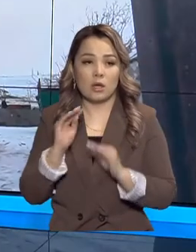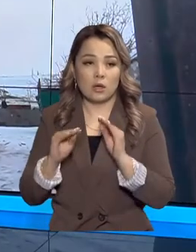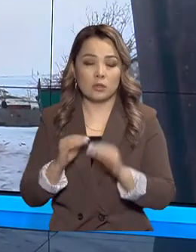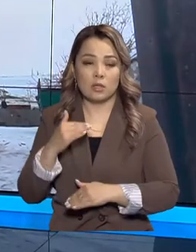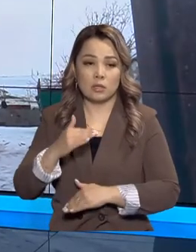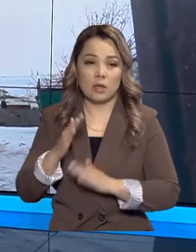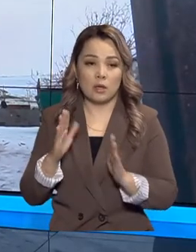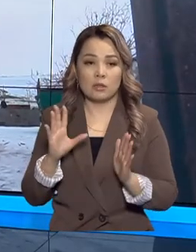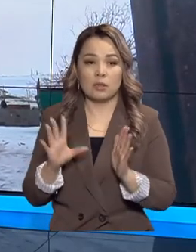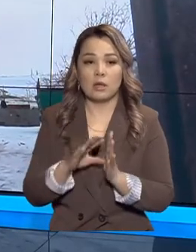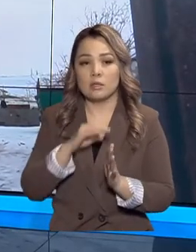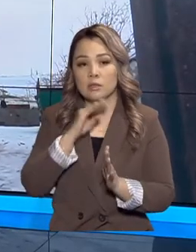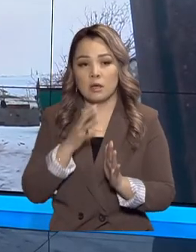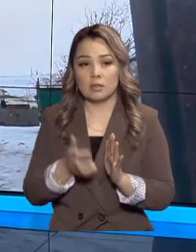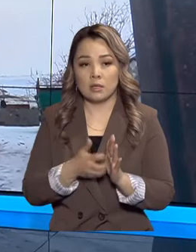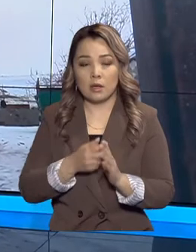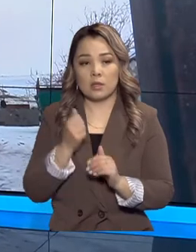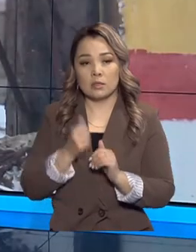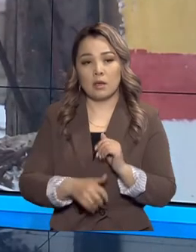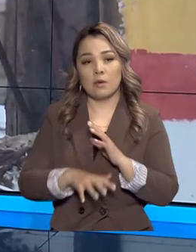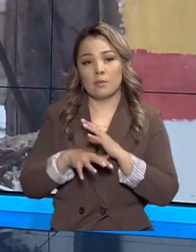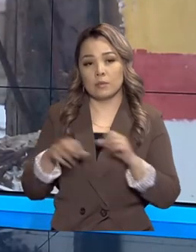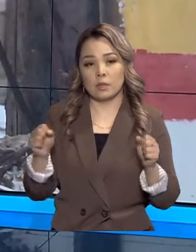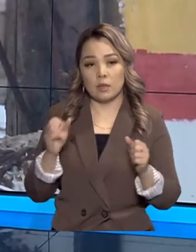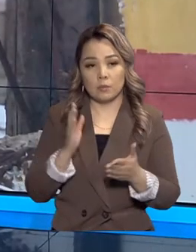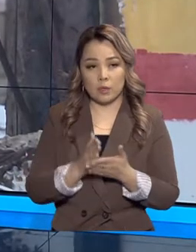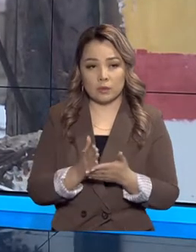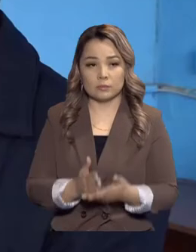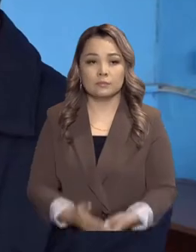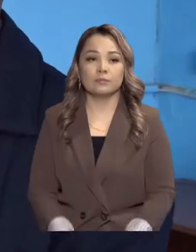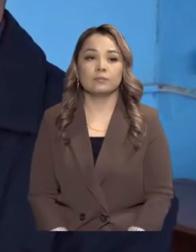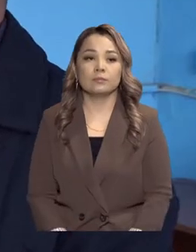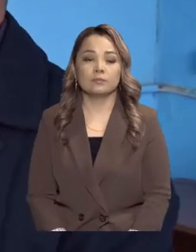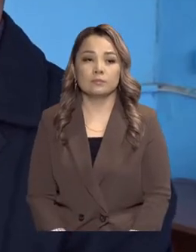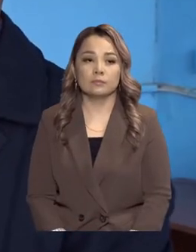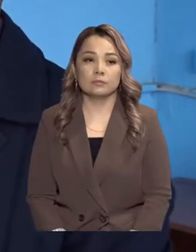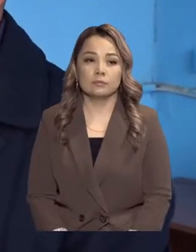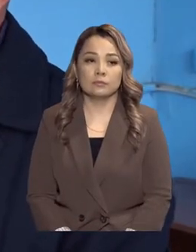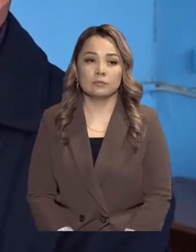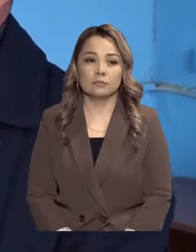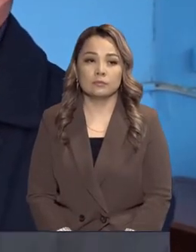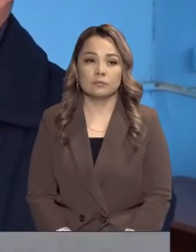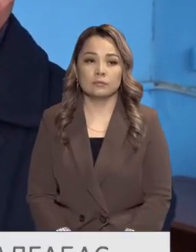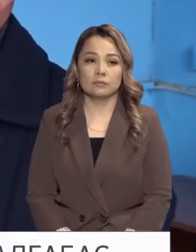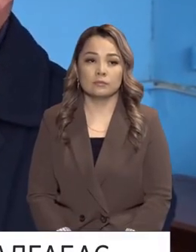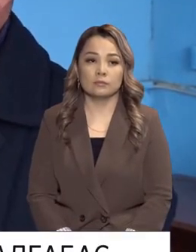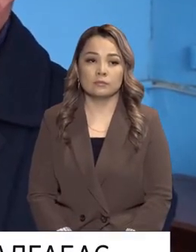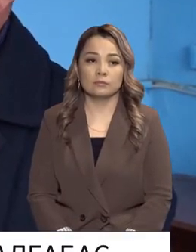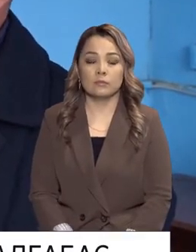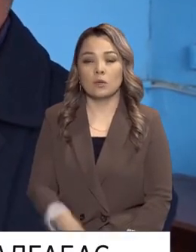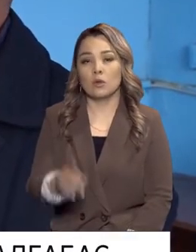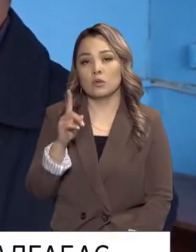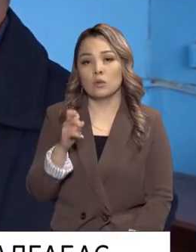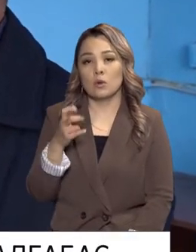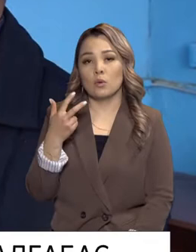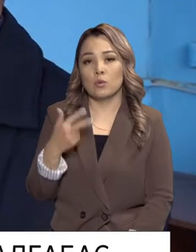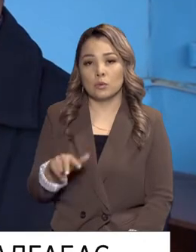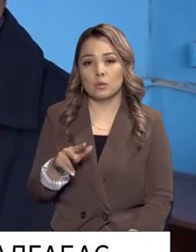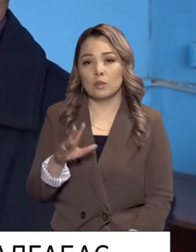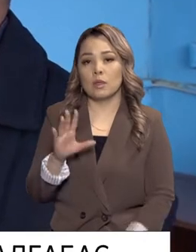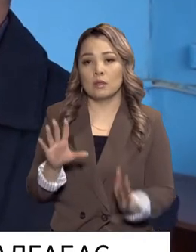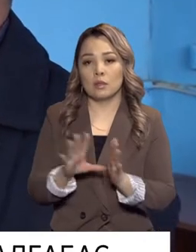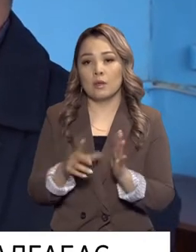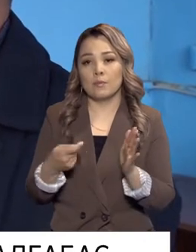трансформатордың қуаты жетпей, жарық жиі өшіп қалады екен. Трансформатор 130 ток кемесе 130